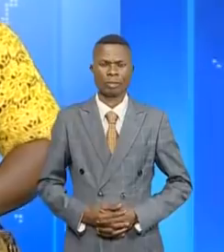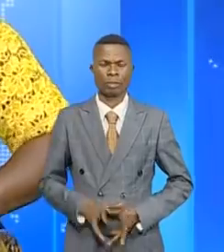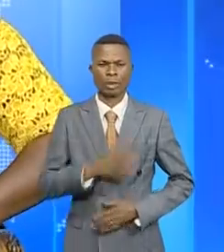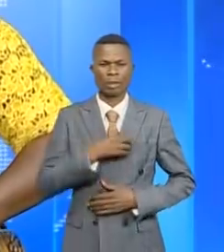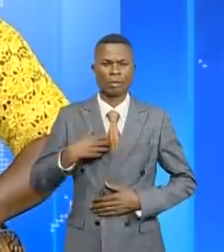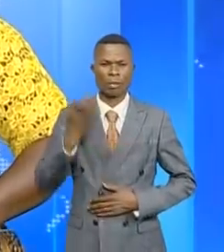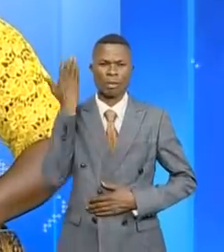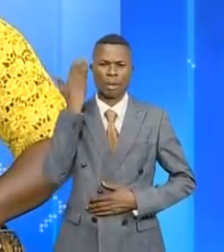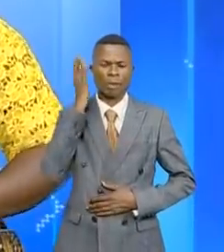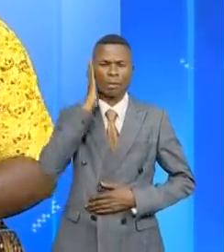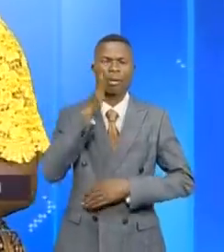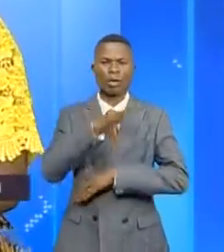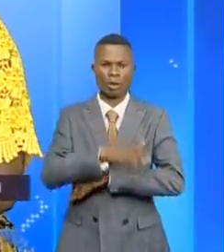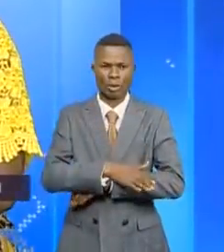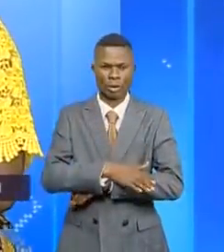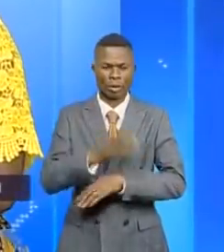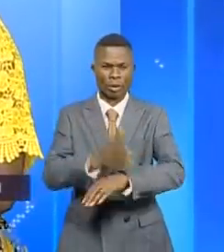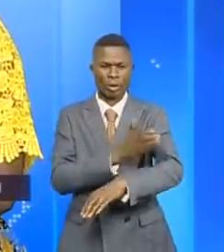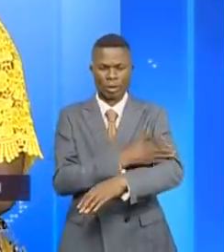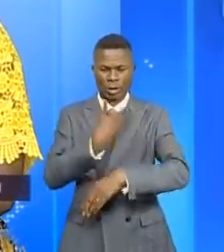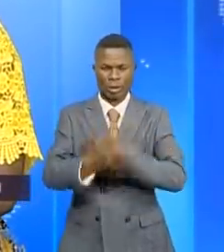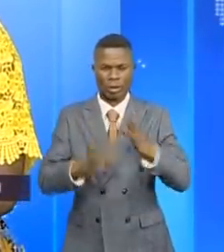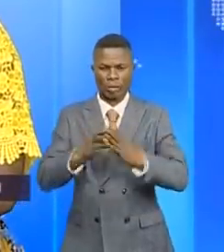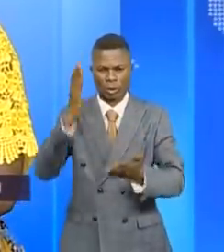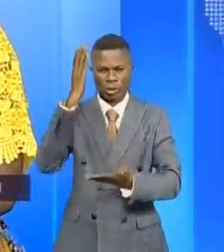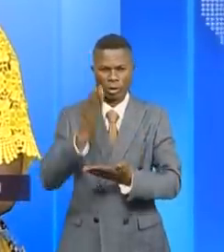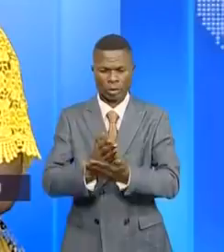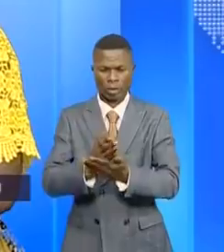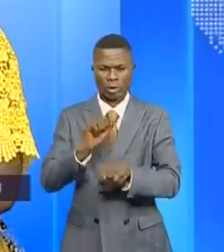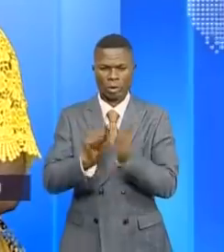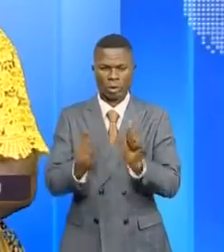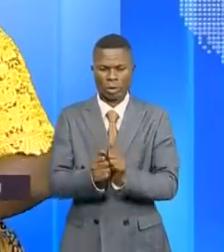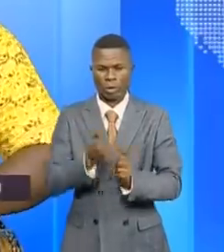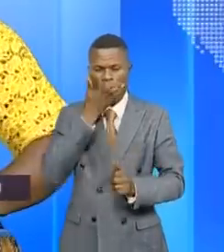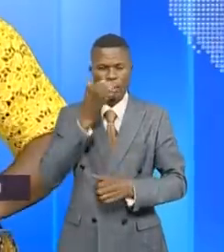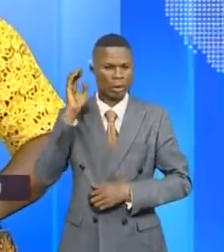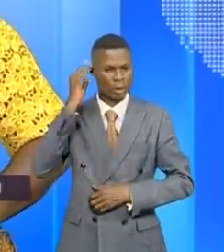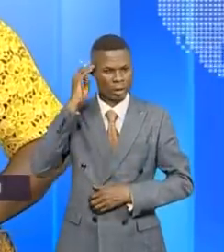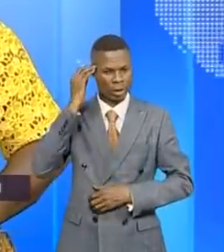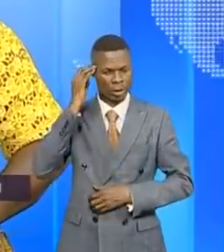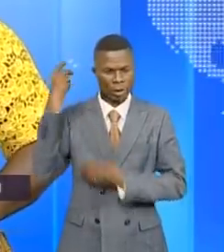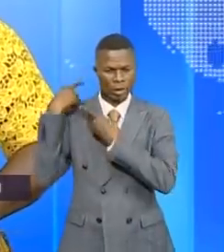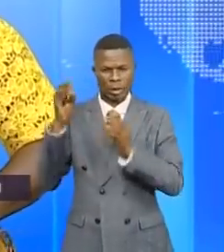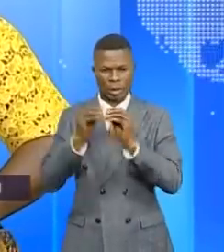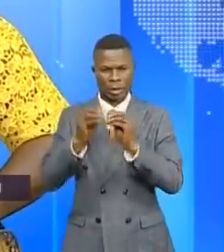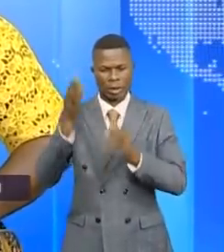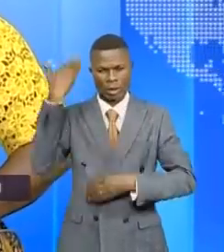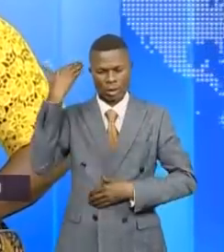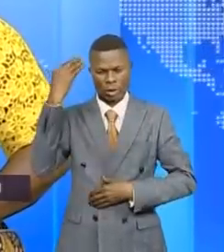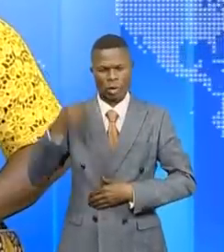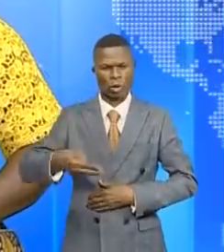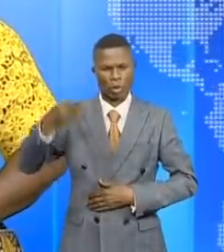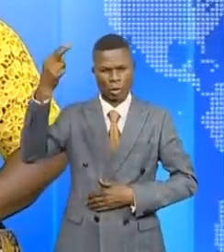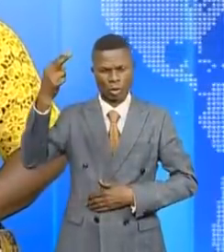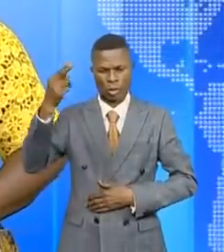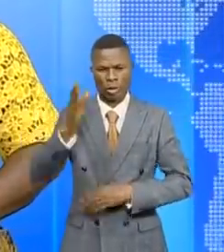Madame, Monsieur, bonsoir. Les progrès réalisés pour réduire l'impact du VIH depuis la dernière réunion des hauts niveaux